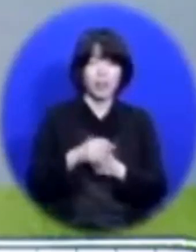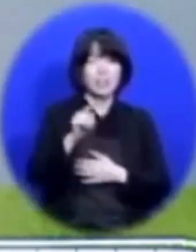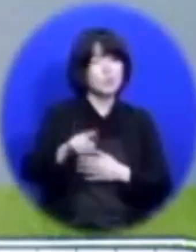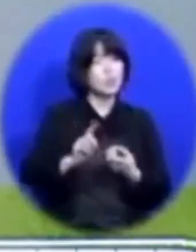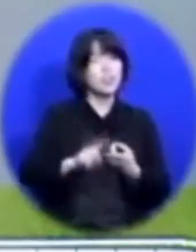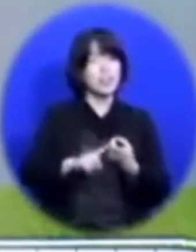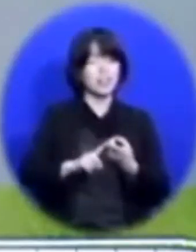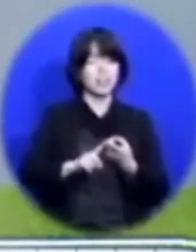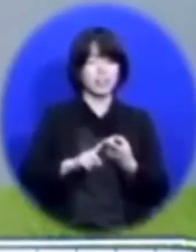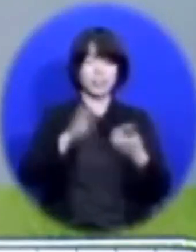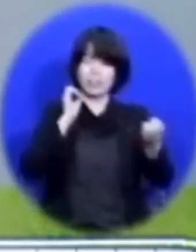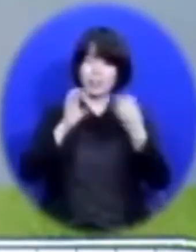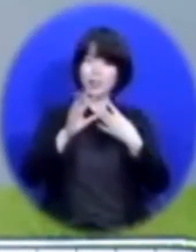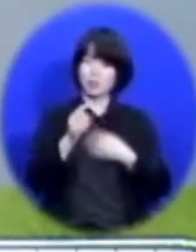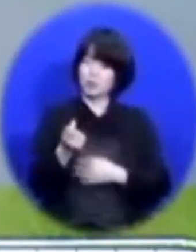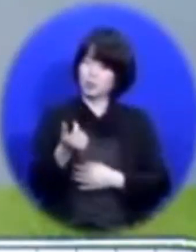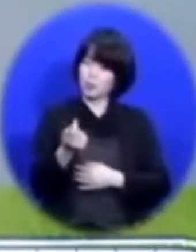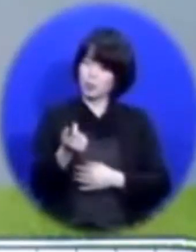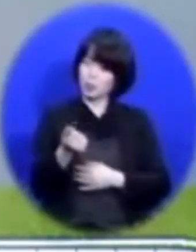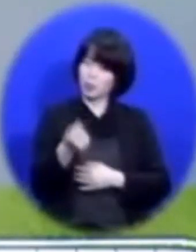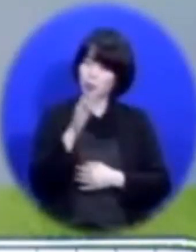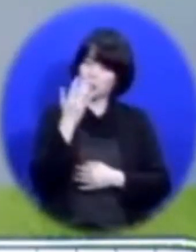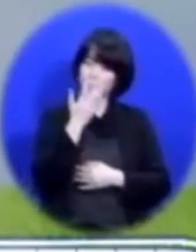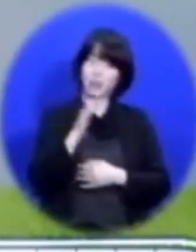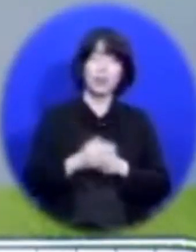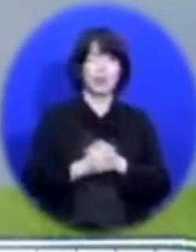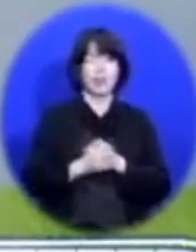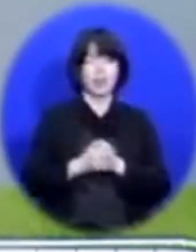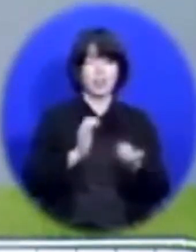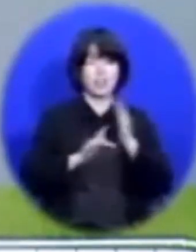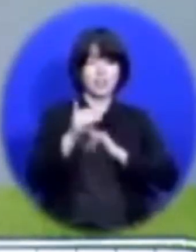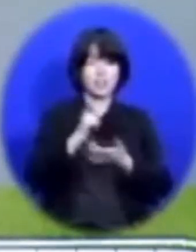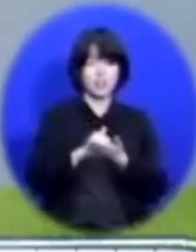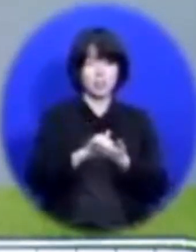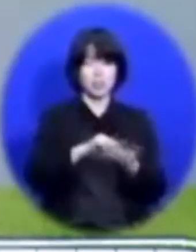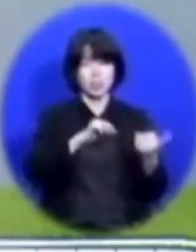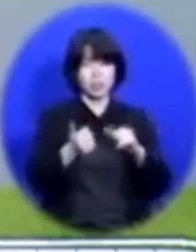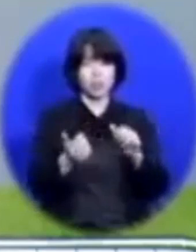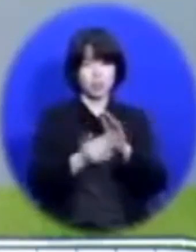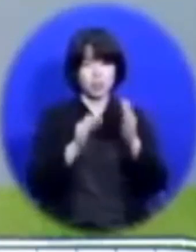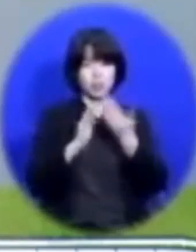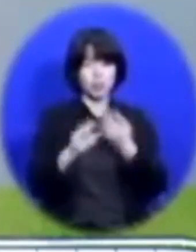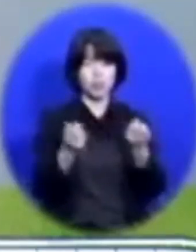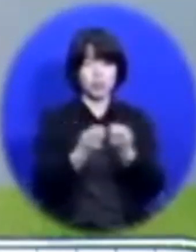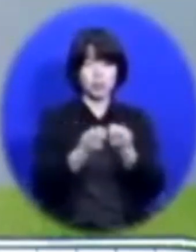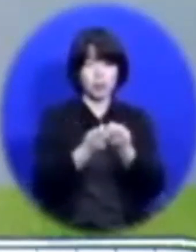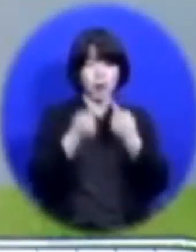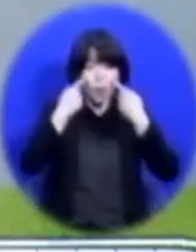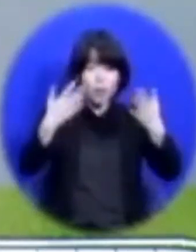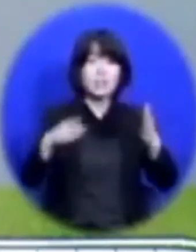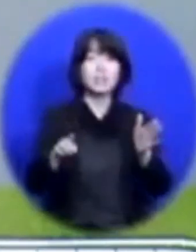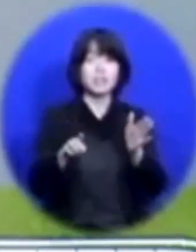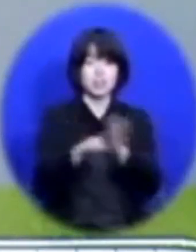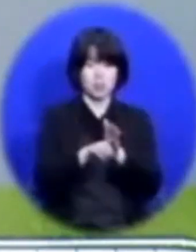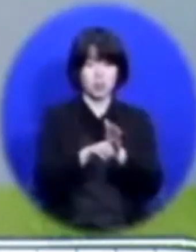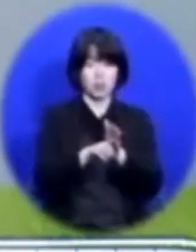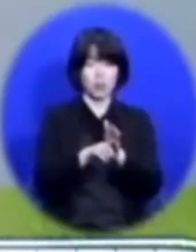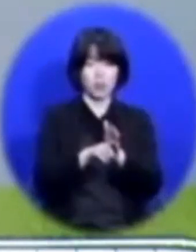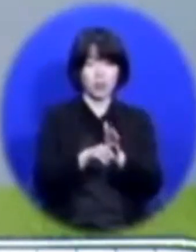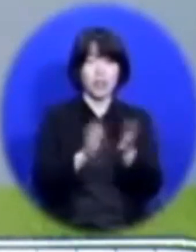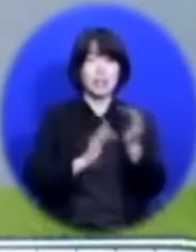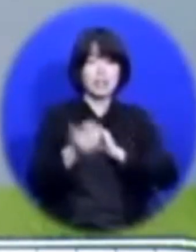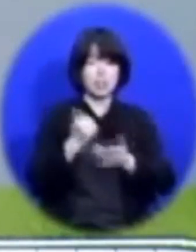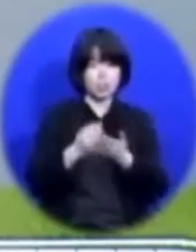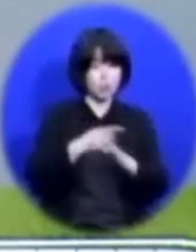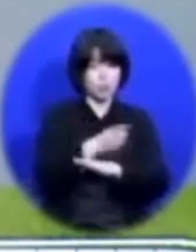그질문에대한답은다소 싱겁습니다.당신은 예수님이회사의해결책이라고굳게믿는거죠, 그렇죠?예수님외에는